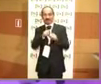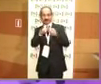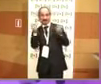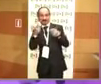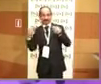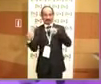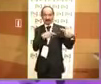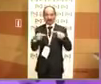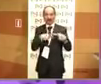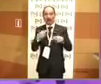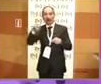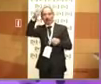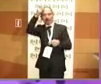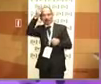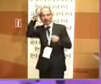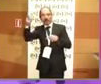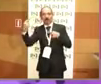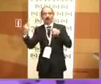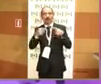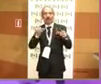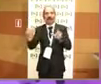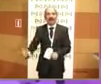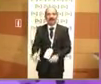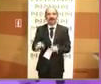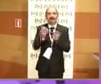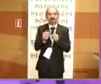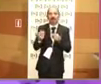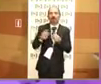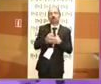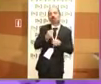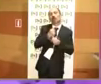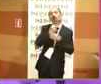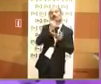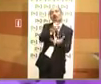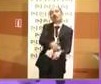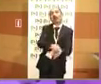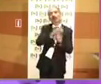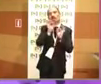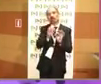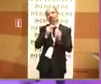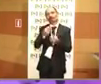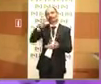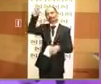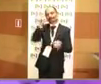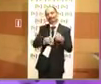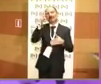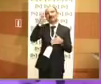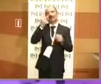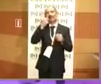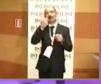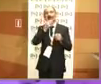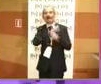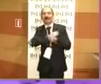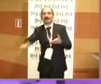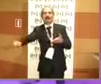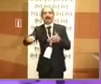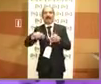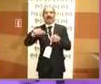Quasi non fosse un governo di un paese europeo, contribuendo al fatto, di fatto, al tentativo di liquidare l'Unione.